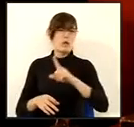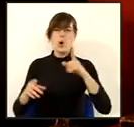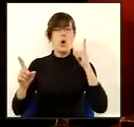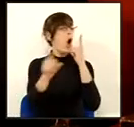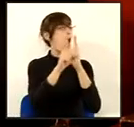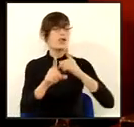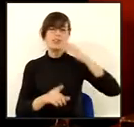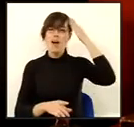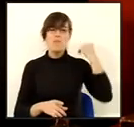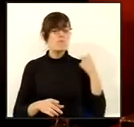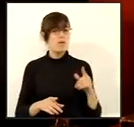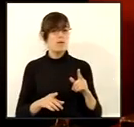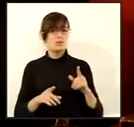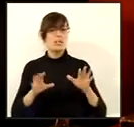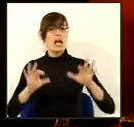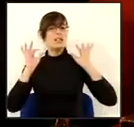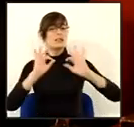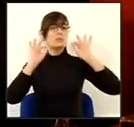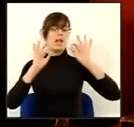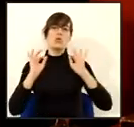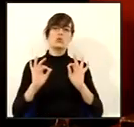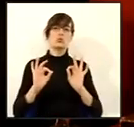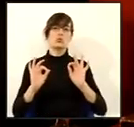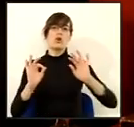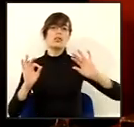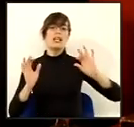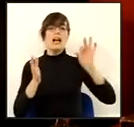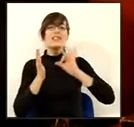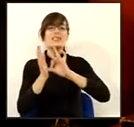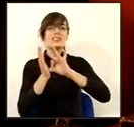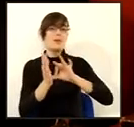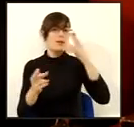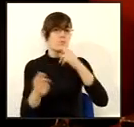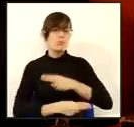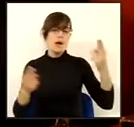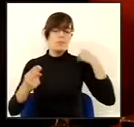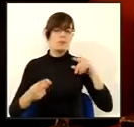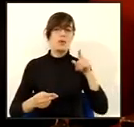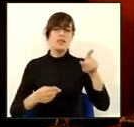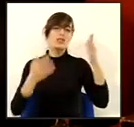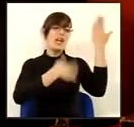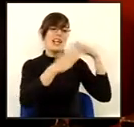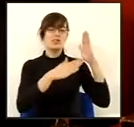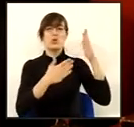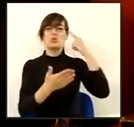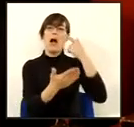poble, especialment quan estan protagonitzats per servidors públics. Aquests delictes no poden tenir ni excusa ni justificació possible.